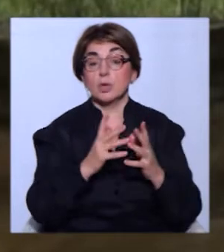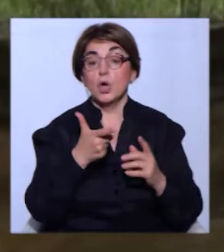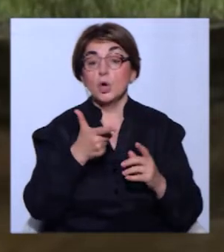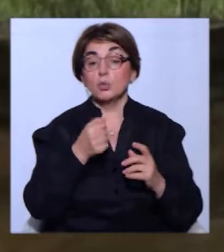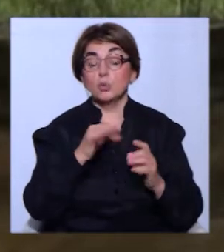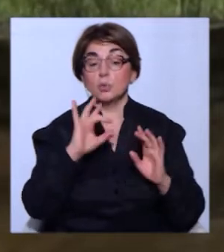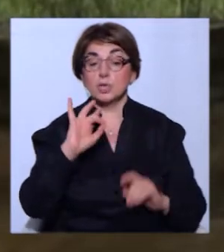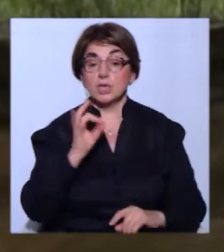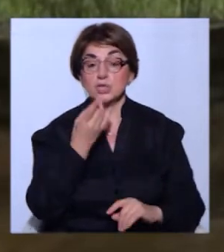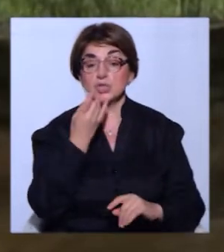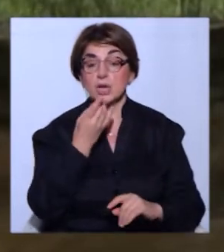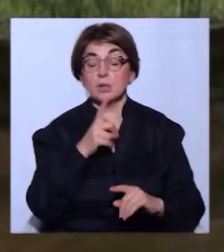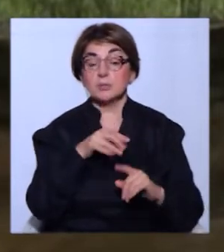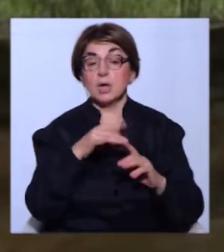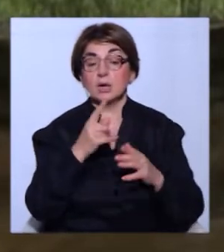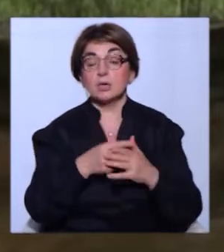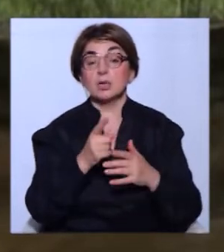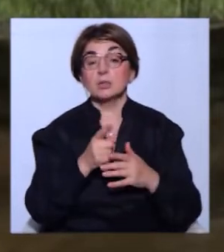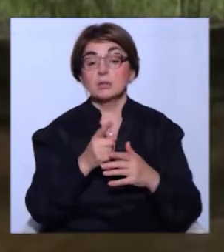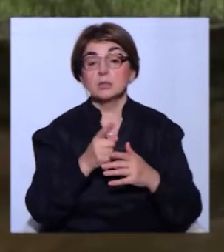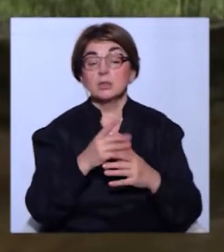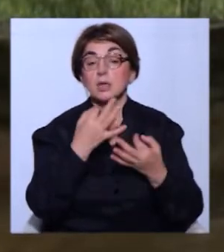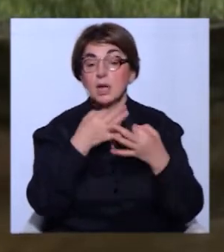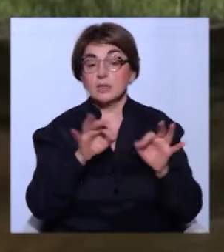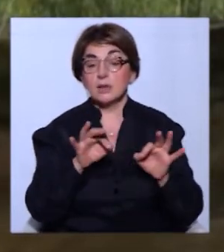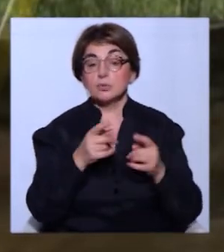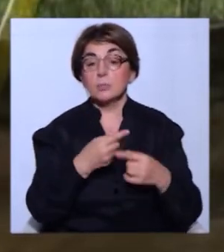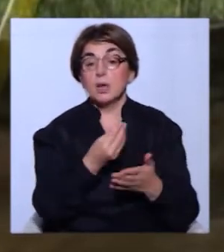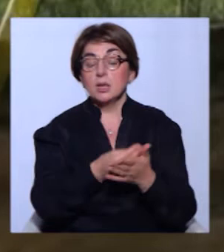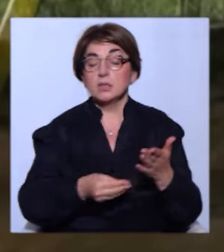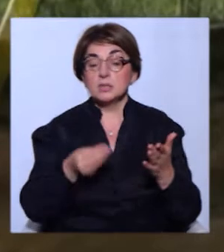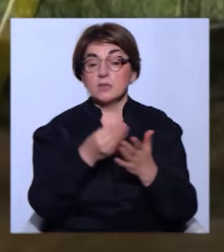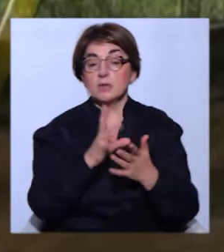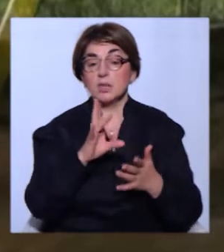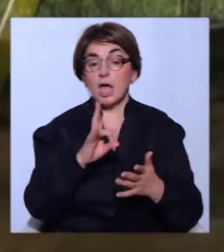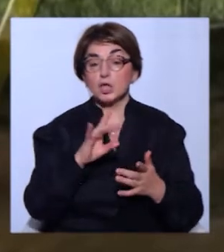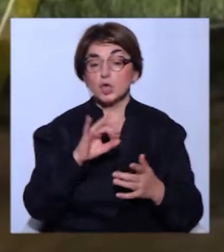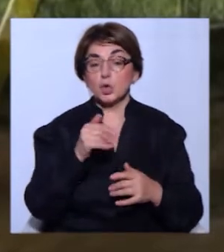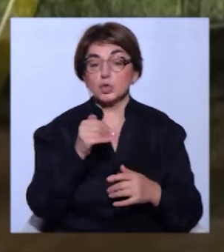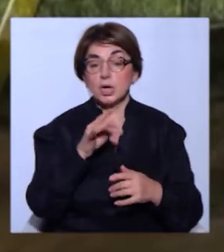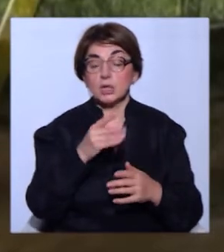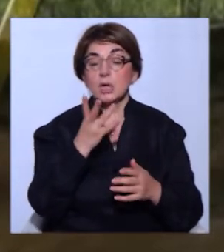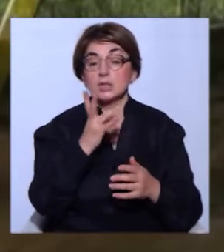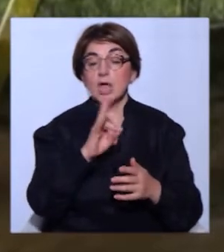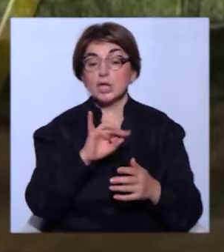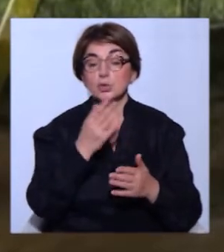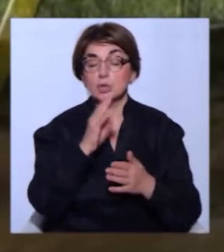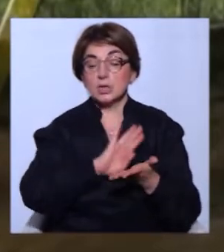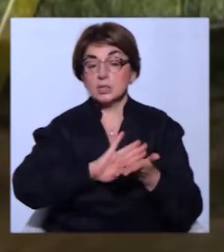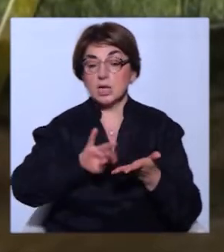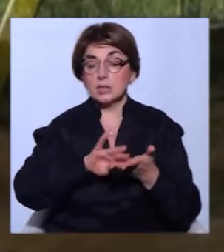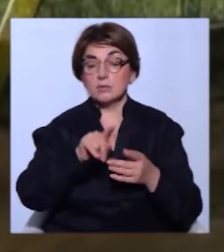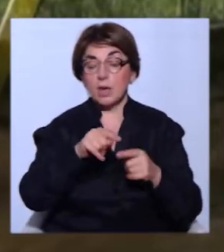გლუკოზა იჟანგება და აქედან გამოთავისუფლდება ისევე ნახშიროჟანგი. ნახშიროჟანგის გამოთავისუფლების